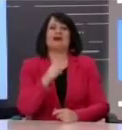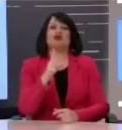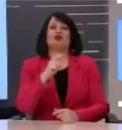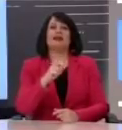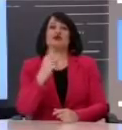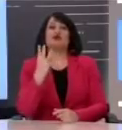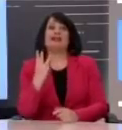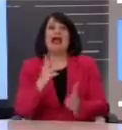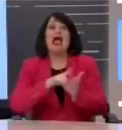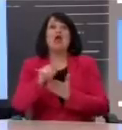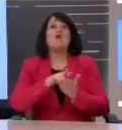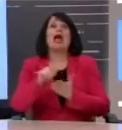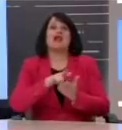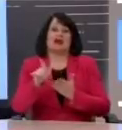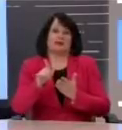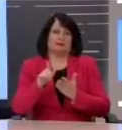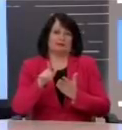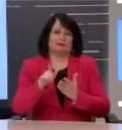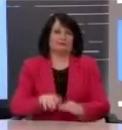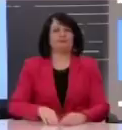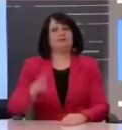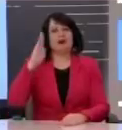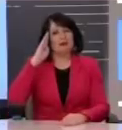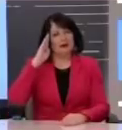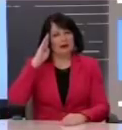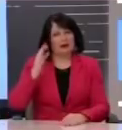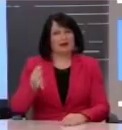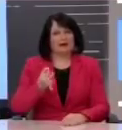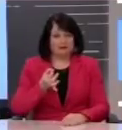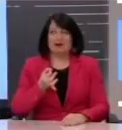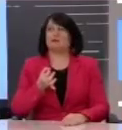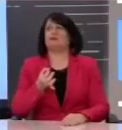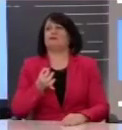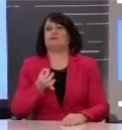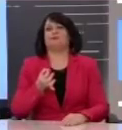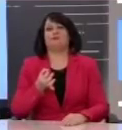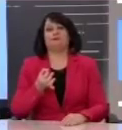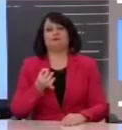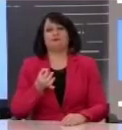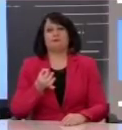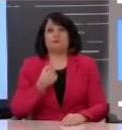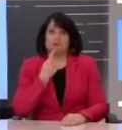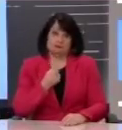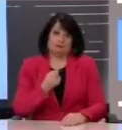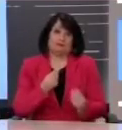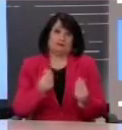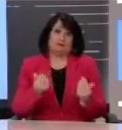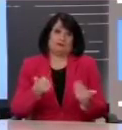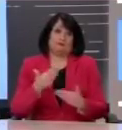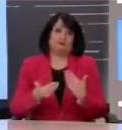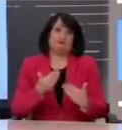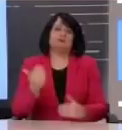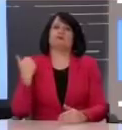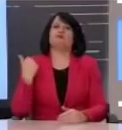αεροσκάφη, για τα οποία η αμερικανική πλευρά, έτσι όπως άλλωστε προβλέπεται σε τέτοιου είδους διαδικασίες, ζήτησε